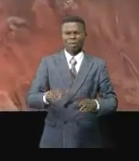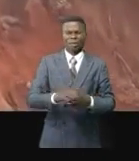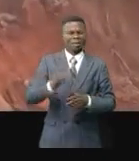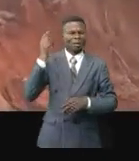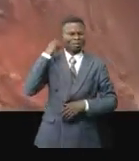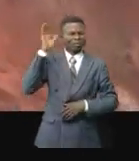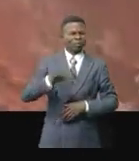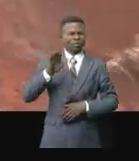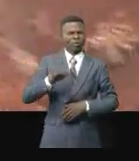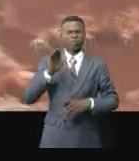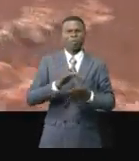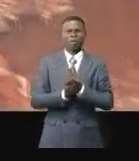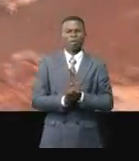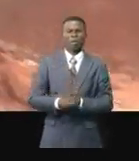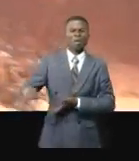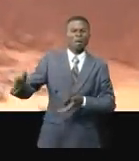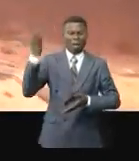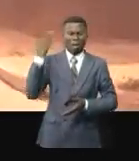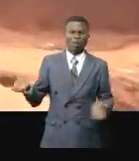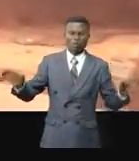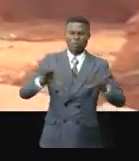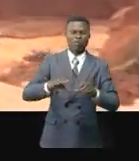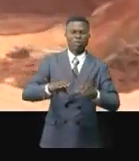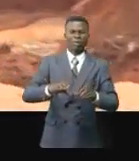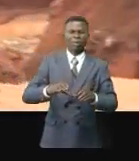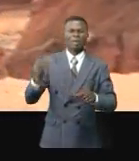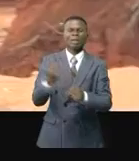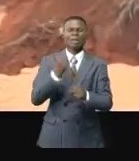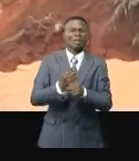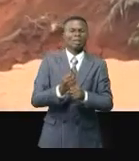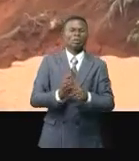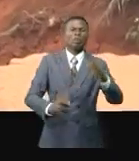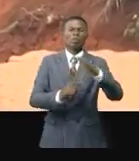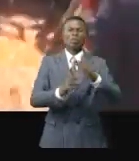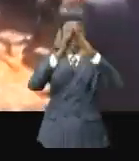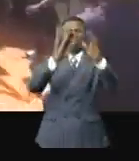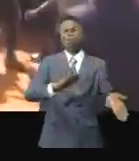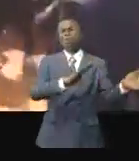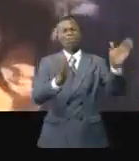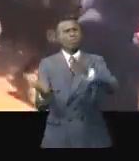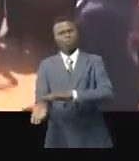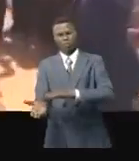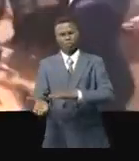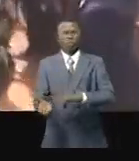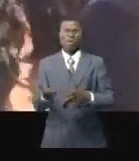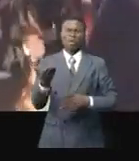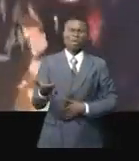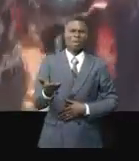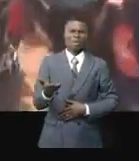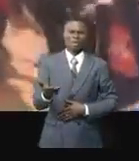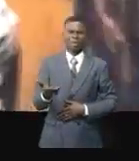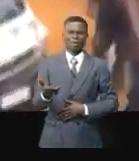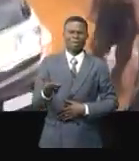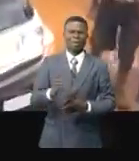la gigantesque érosion coupe la voie en deux, plus de trafic, les maisons des alentours sont menacées d'écroulement. Ayant appris